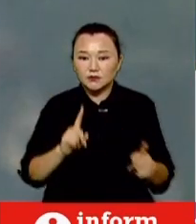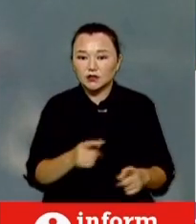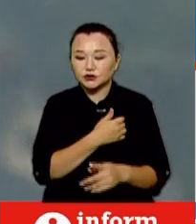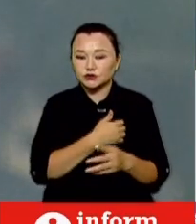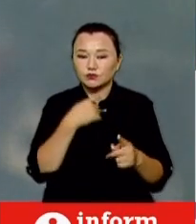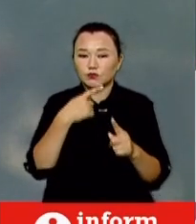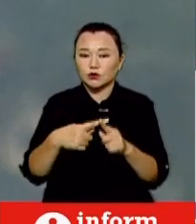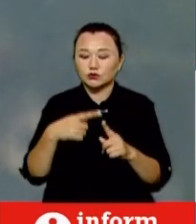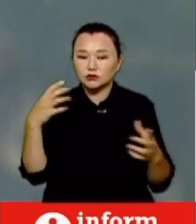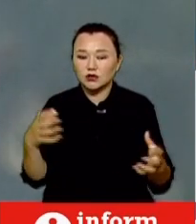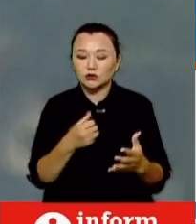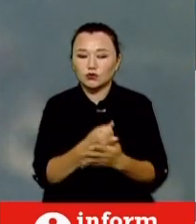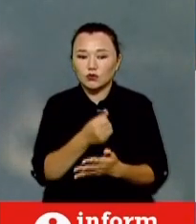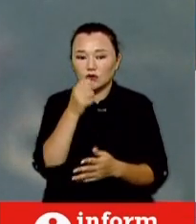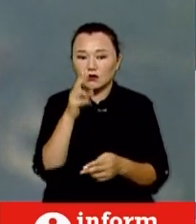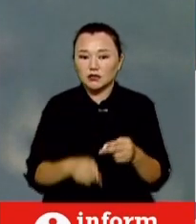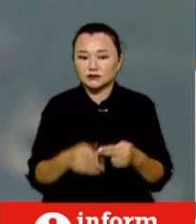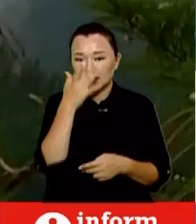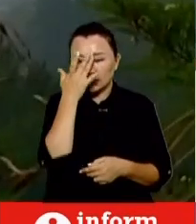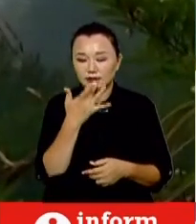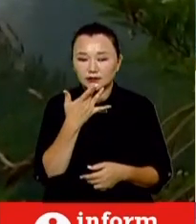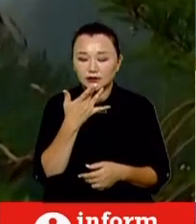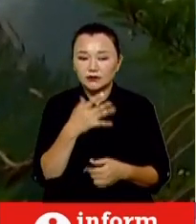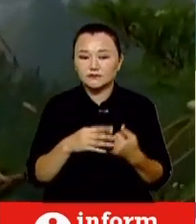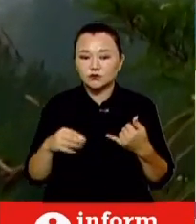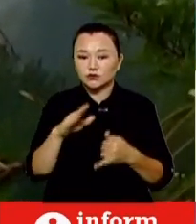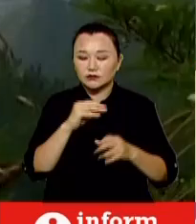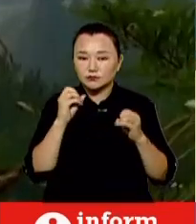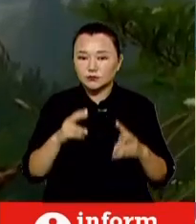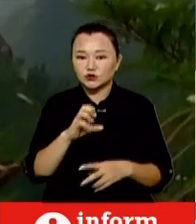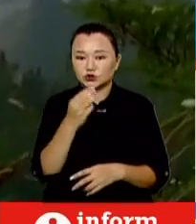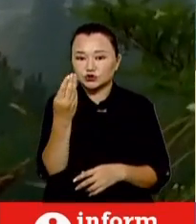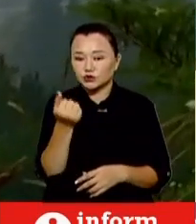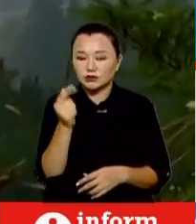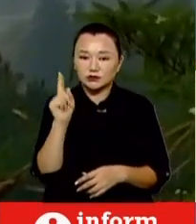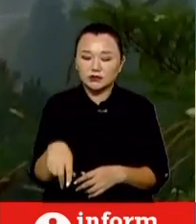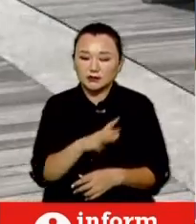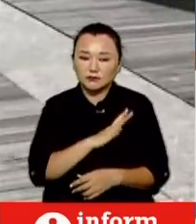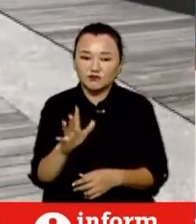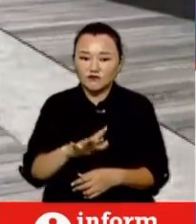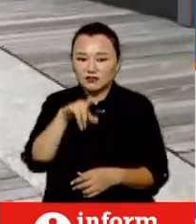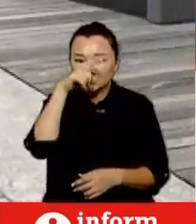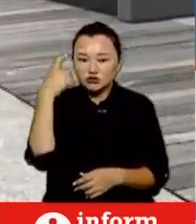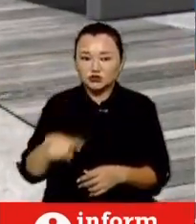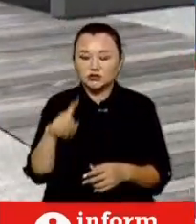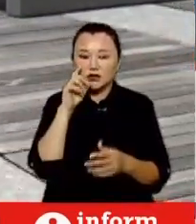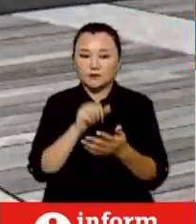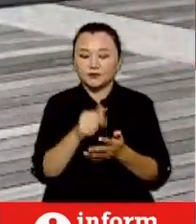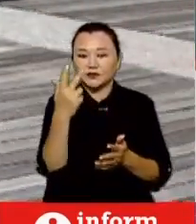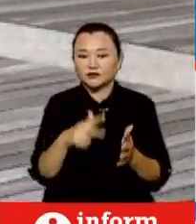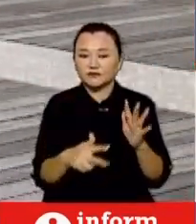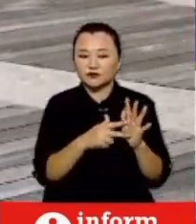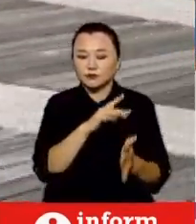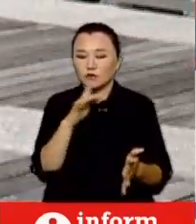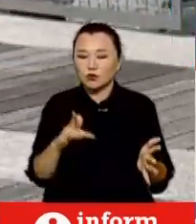температуры сохранятся до конца лета. В зоне риска и США. Небывалый зной отмечен в 38